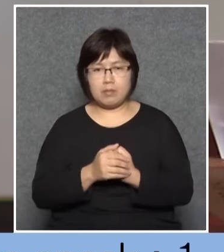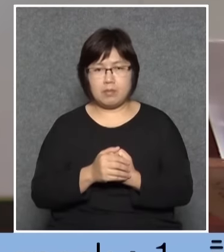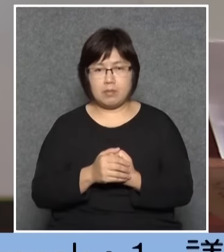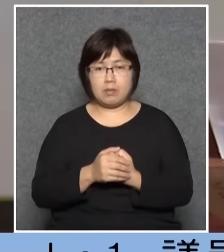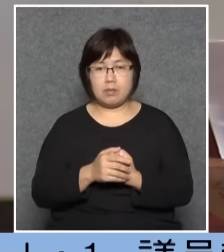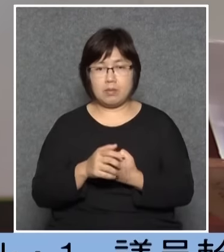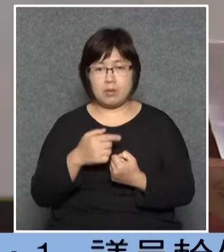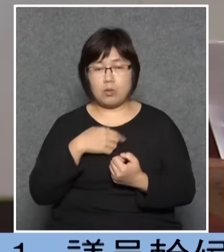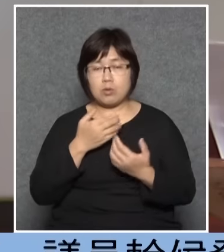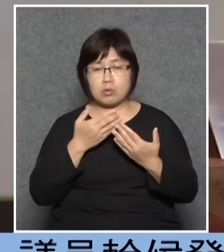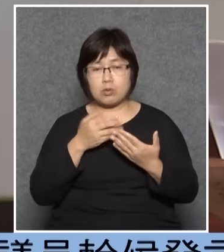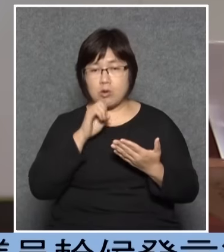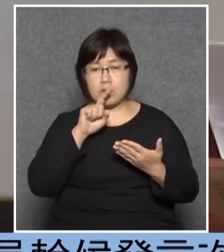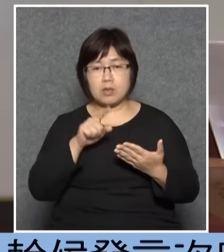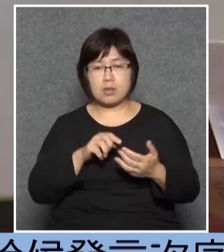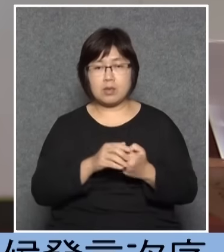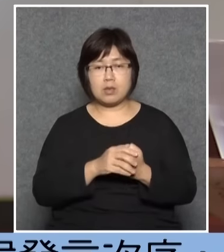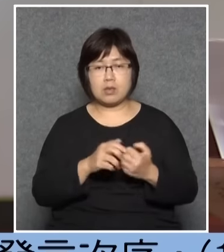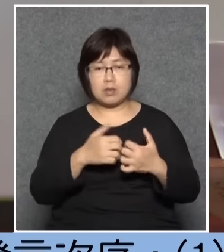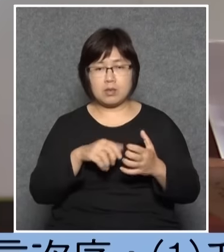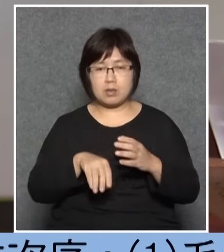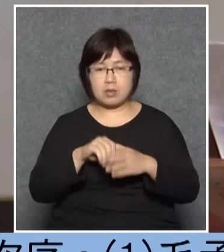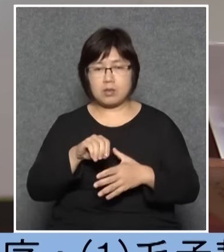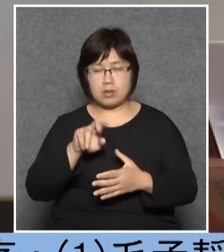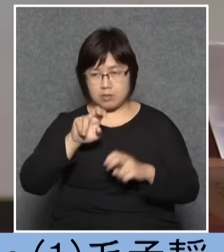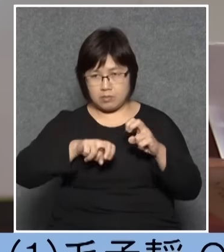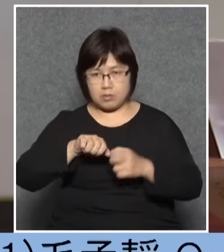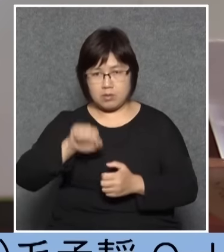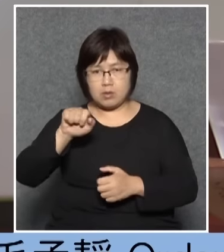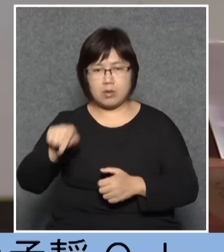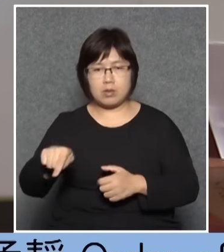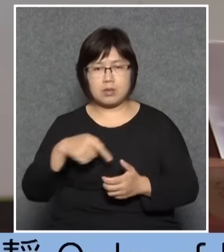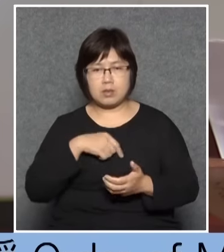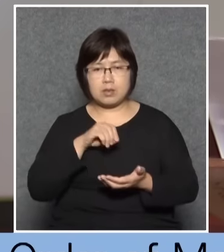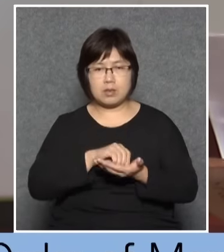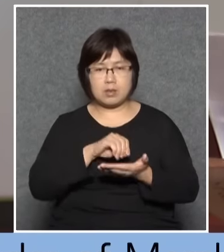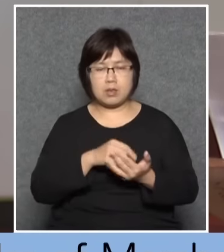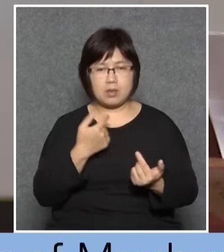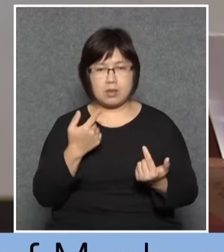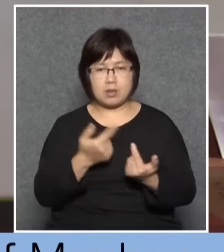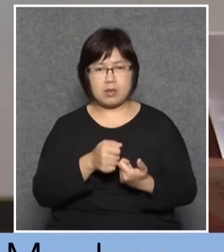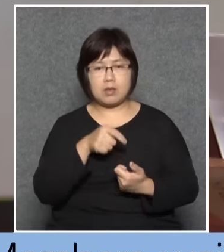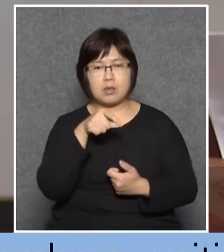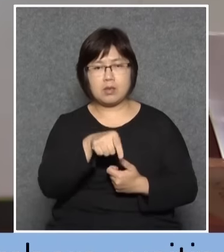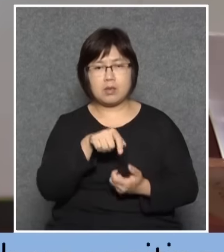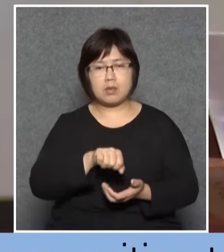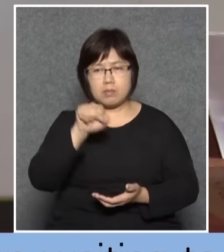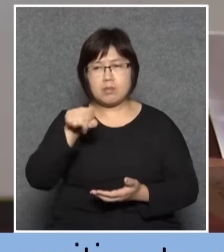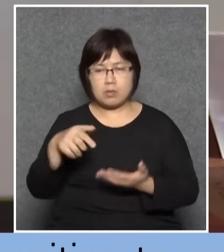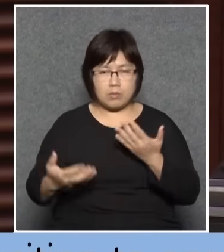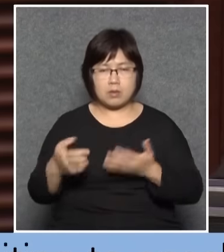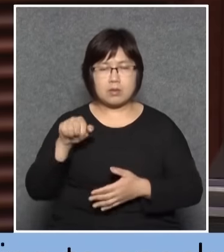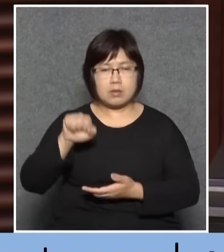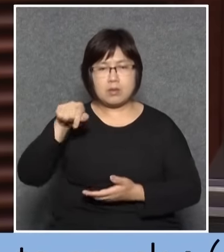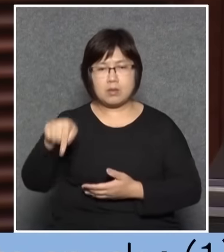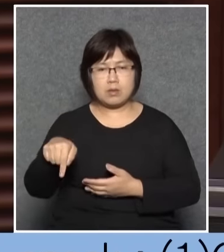我讀一次啊。器材取出手令可在他所指明的適用於該手令本身或在該手